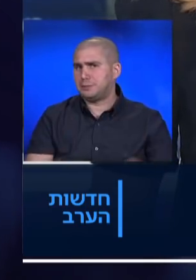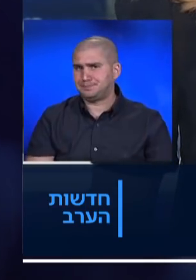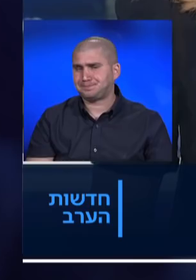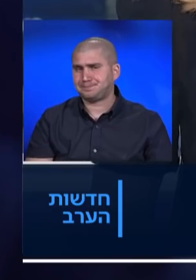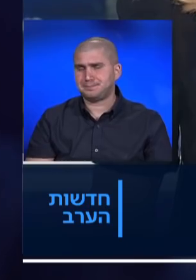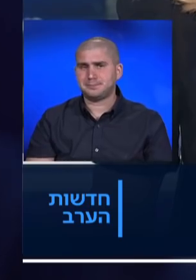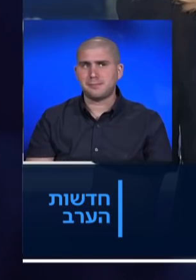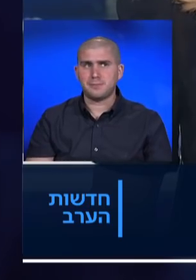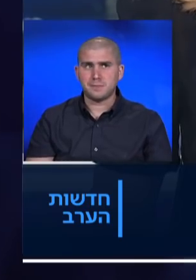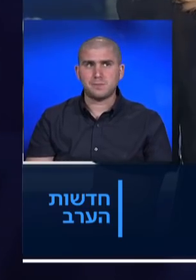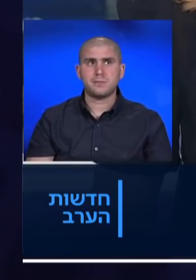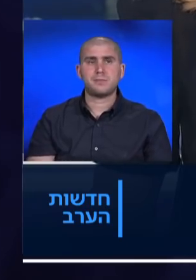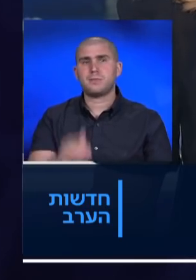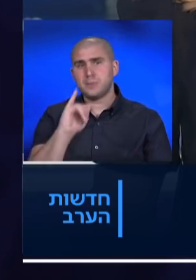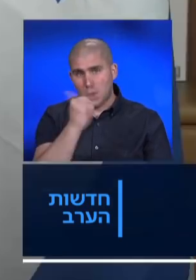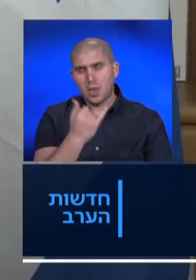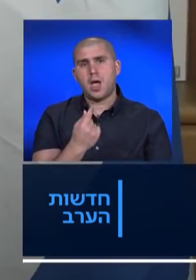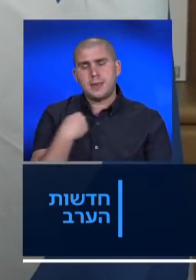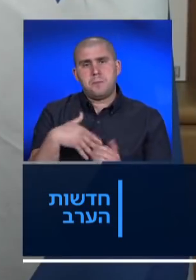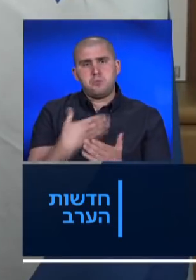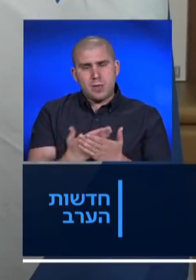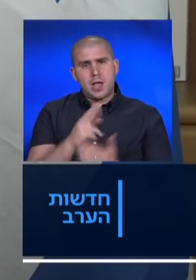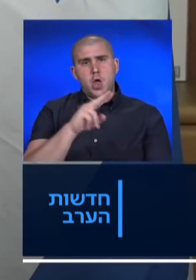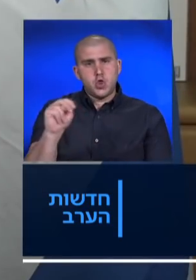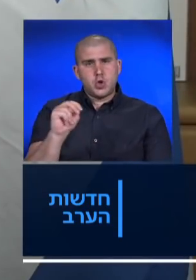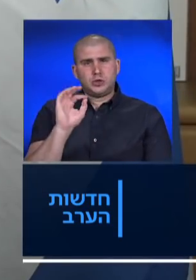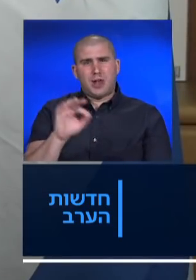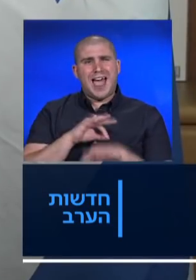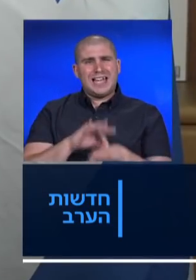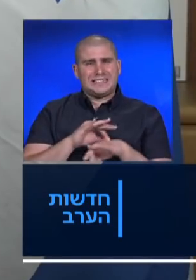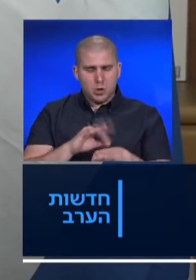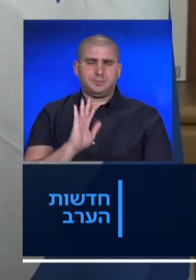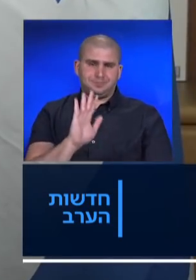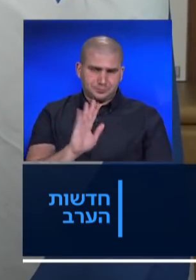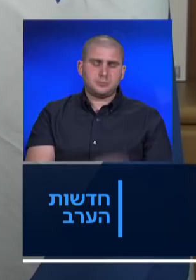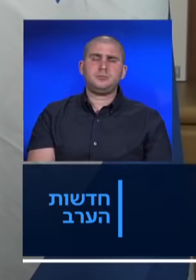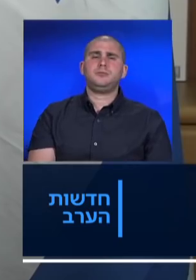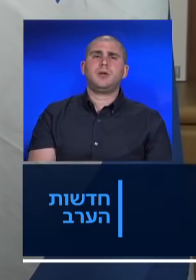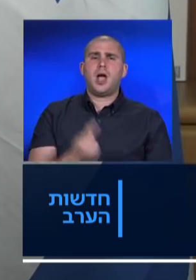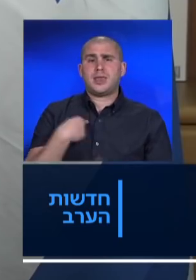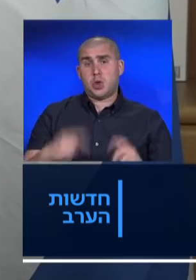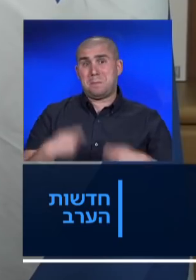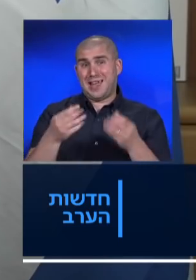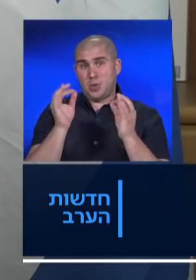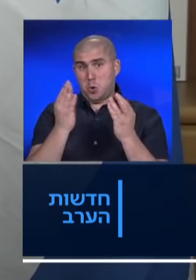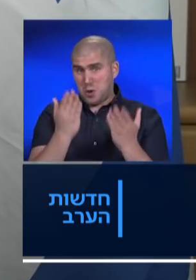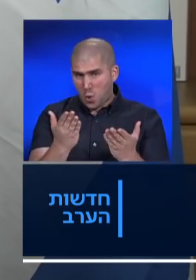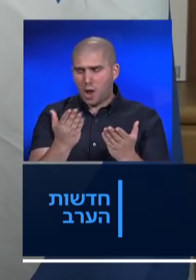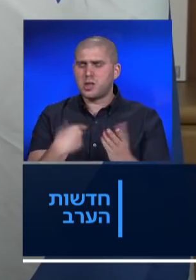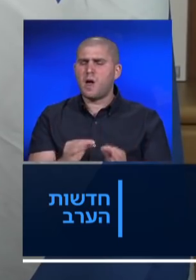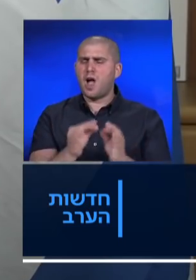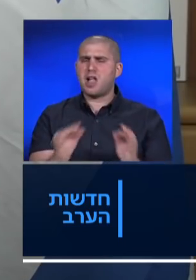נכון. אני מודה שנושא ההסעות, תראי, אנחנו ככה, בחינוך המיוחד, התחלנו